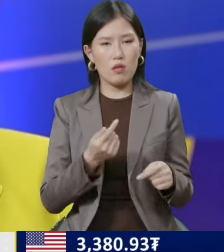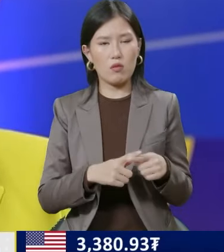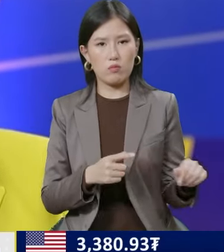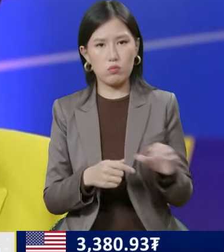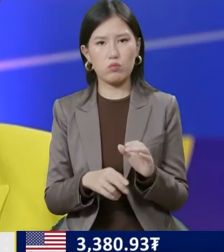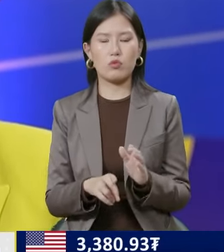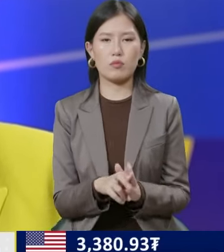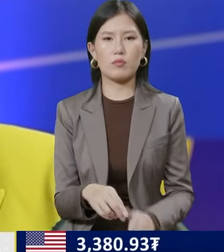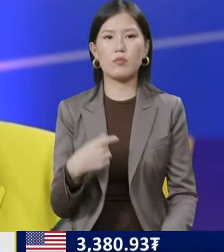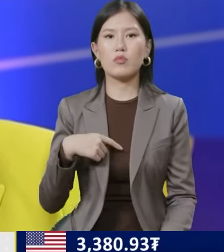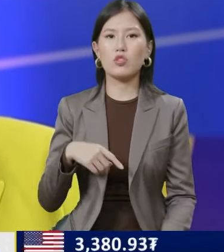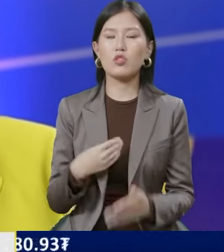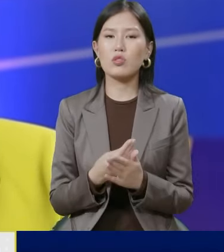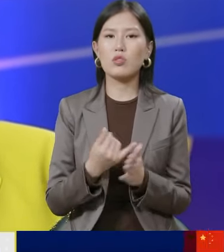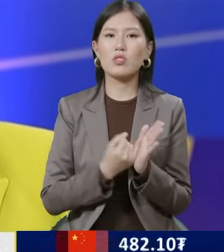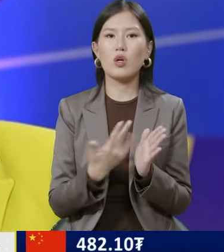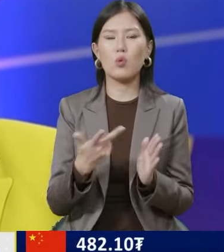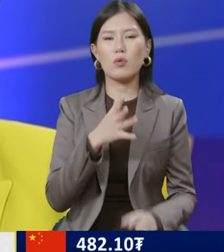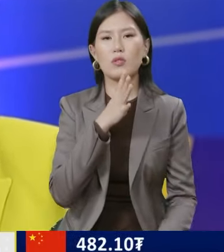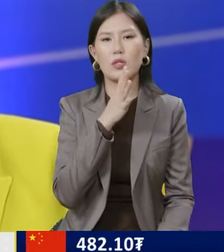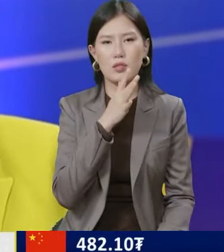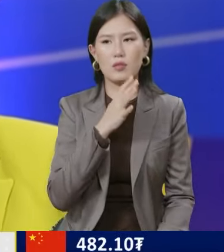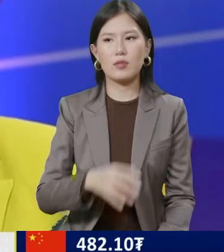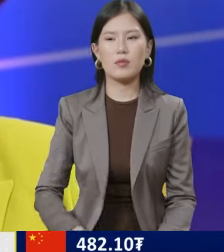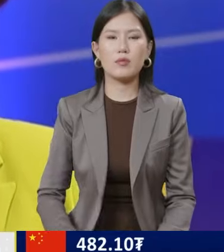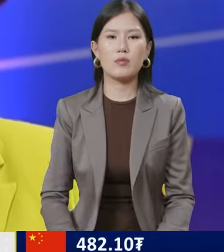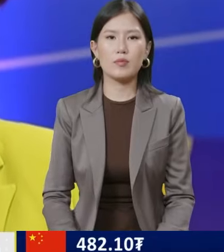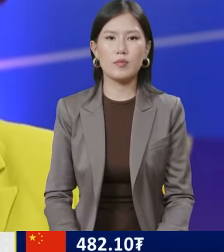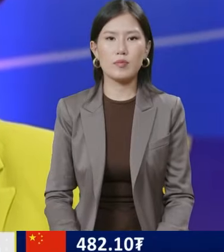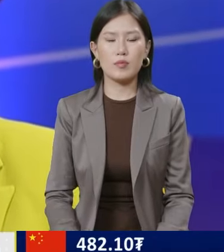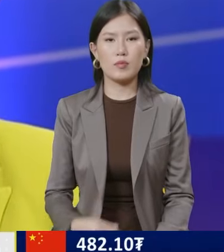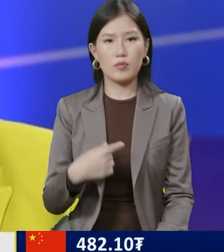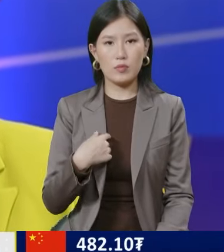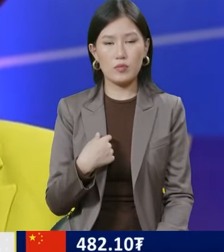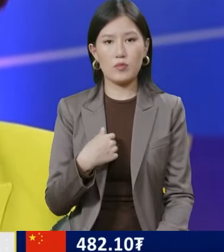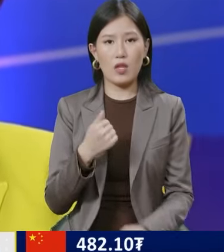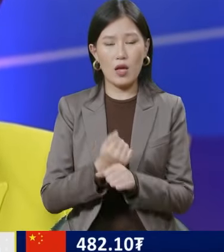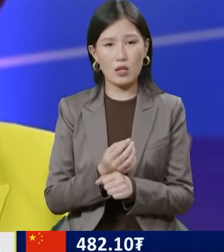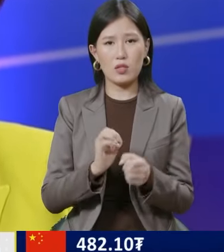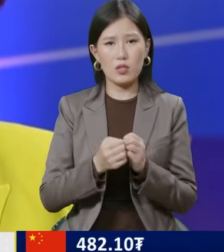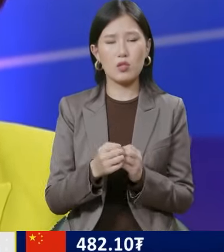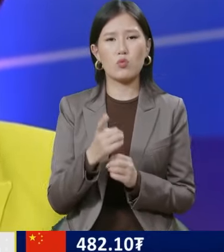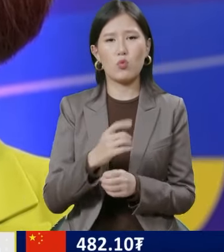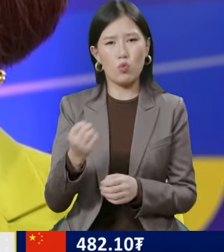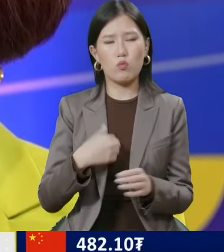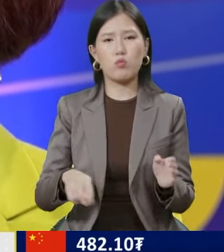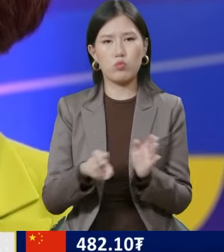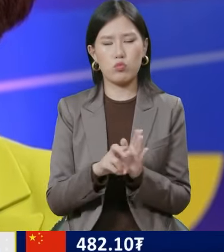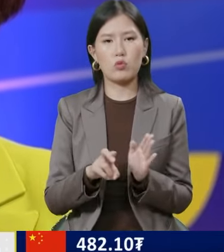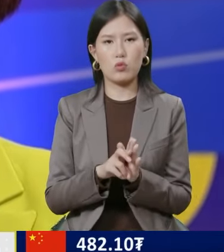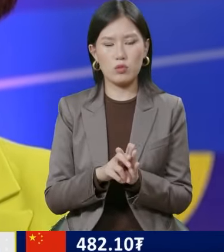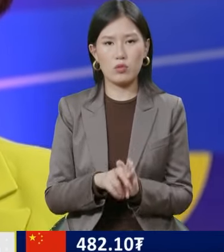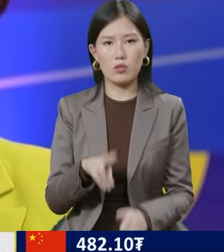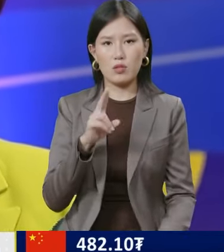Өнөөдөр би жишээлбэл одоо 63 настай. А тэгэхээр би одоо өнөөдөр бол ажил хөдөлмөр эрхлэх бүрэн боломжтой байна. За